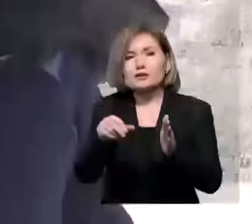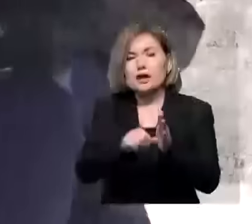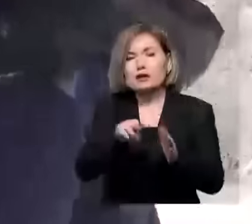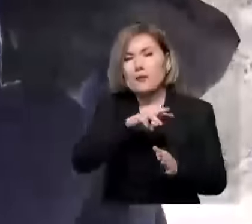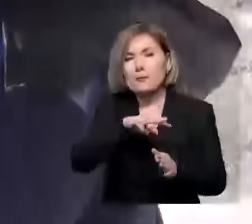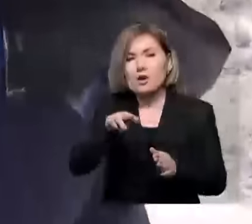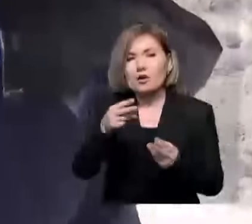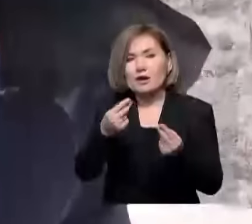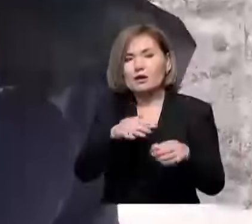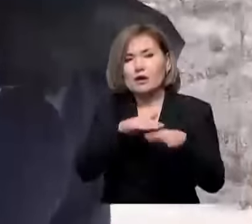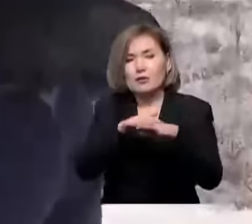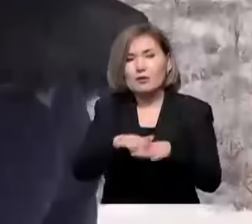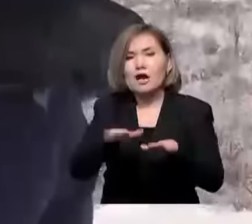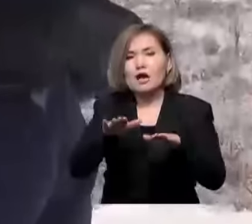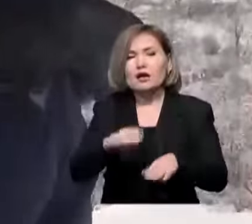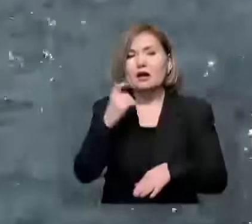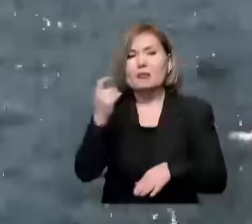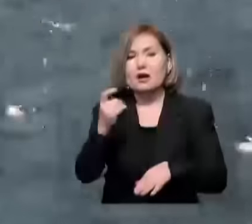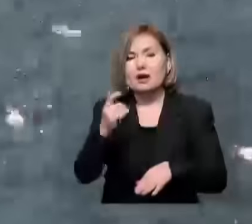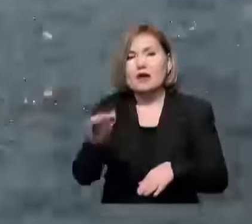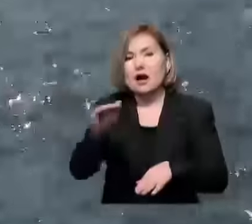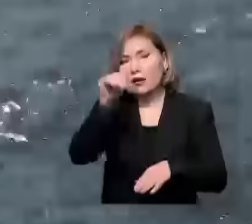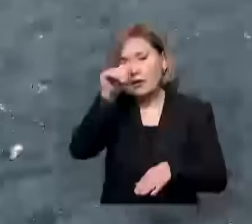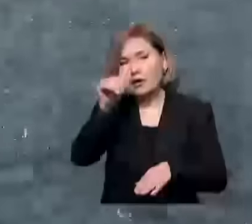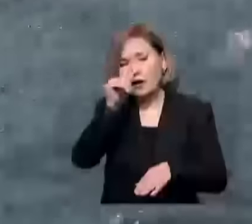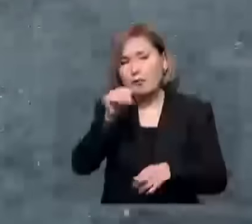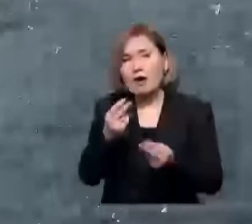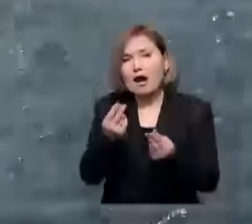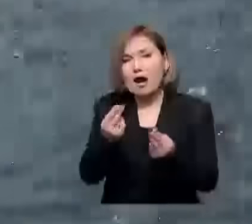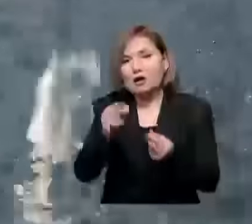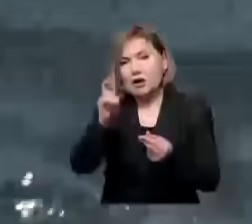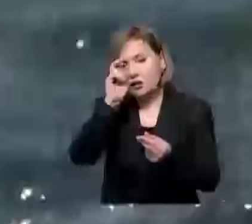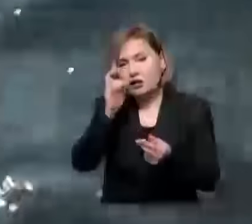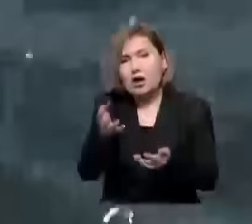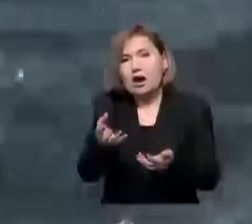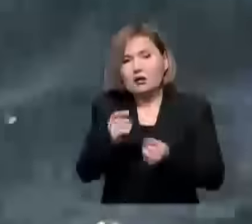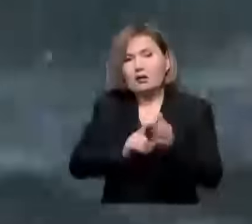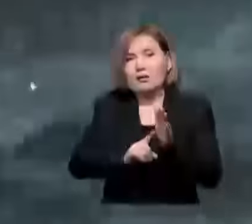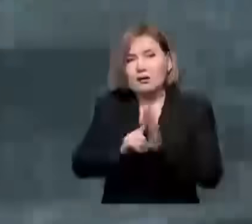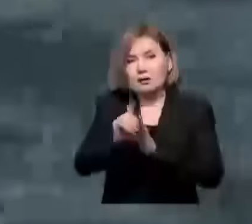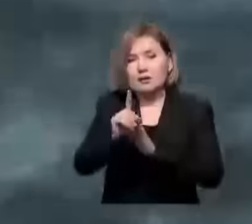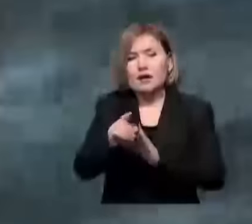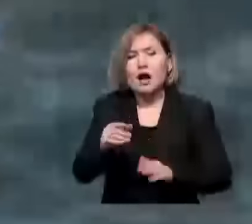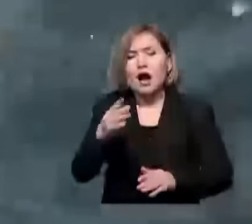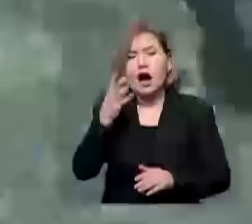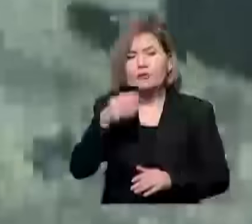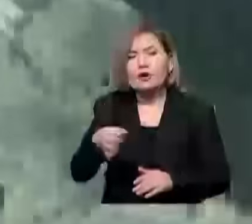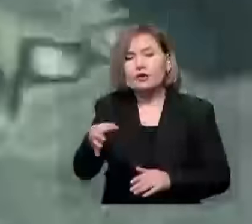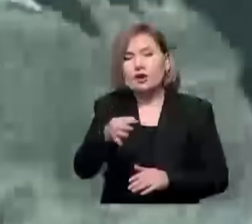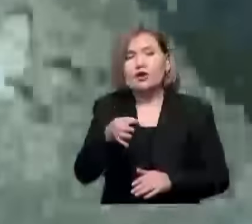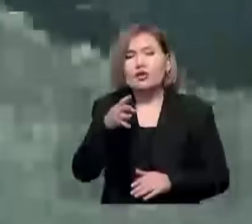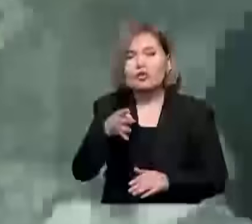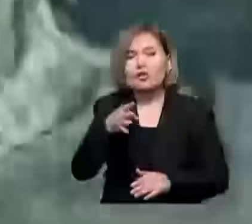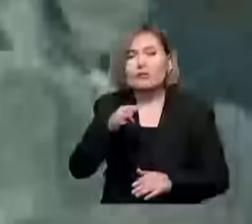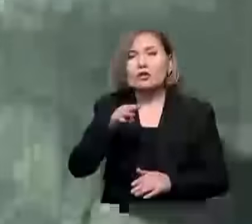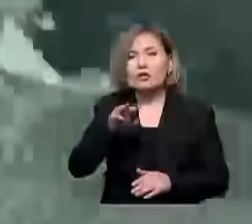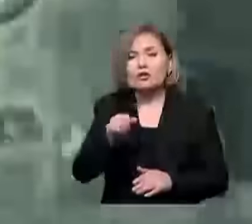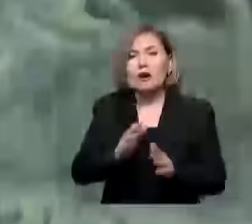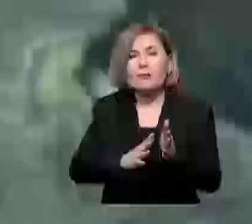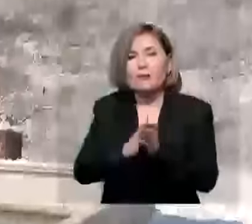теңге бөлінген. Жергілікті шаруалар ақпан айында сол демеу қаржыны ала бастайды. Алматы облысында өткен жылы 4000 тонна балық